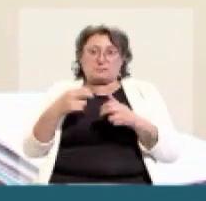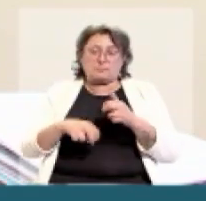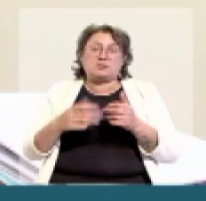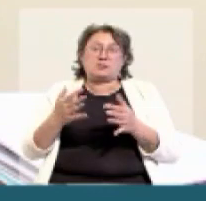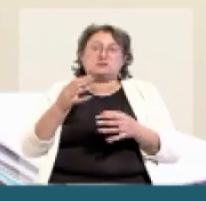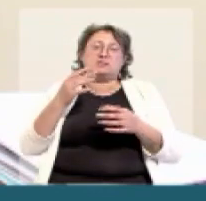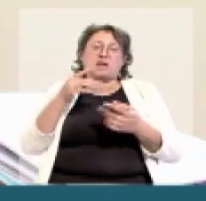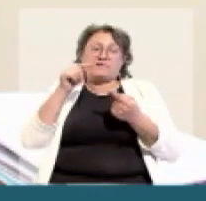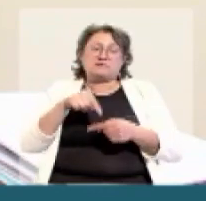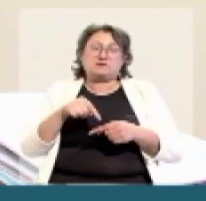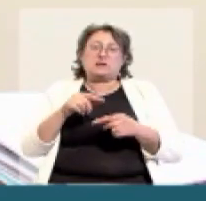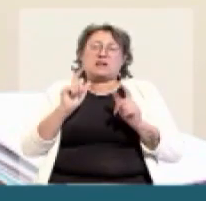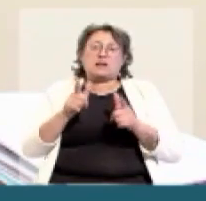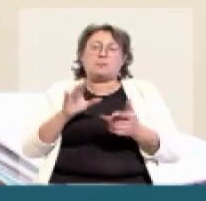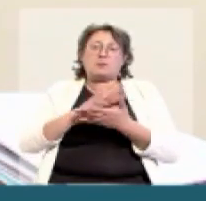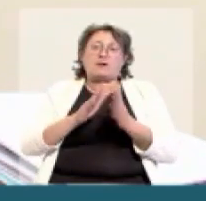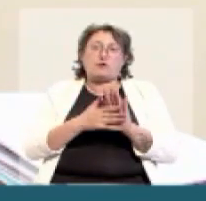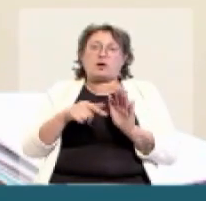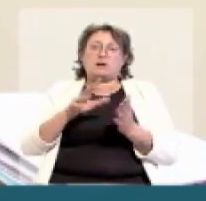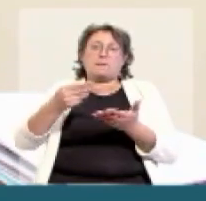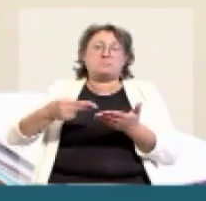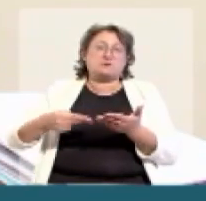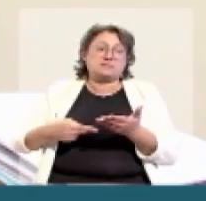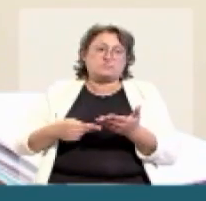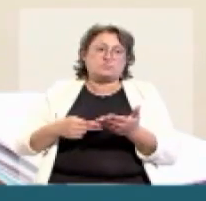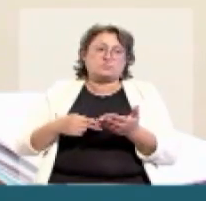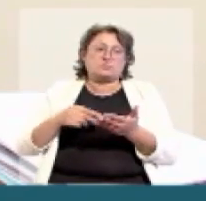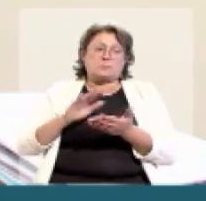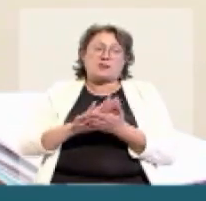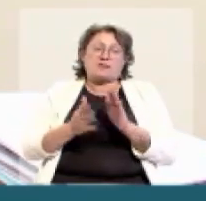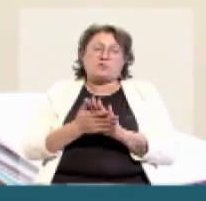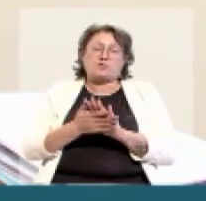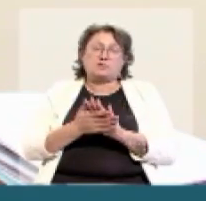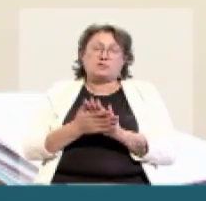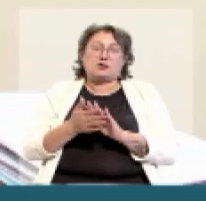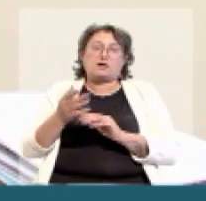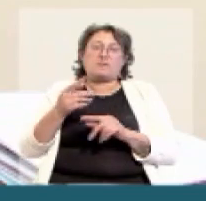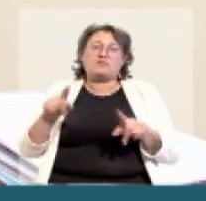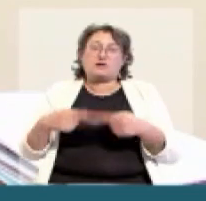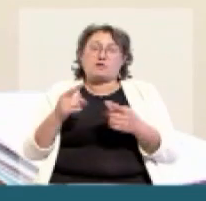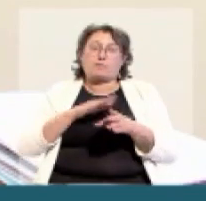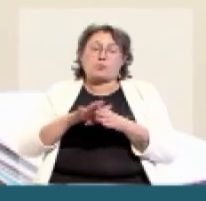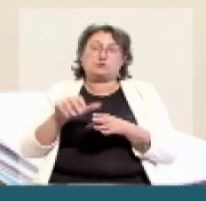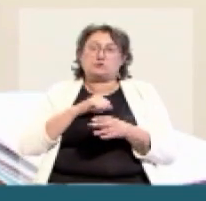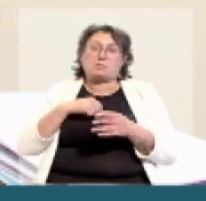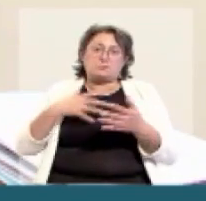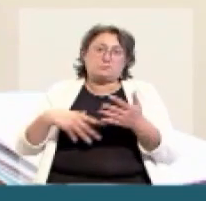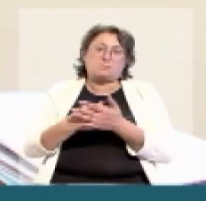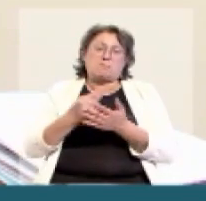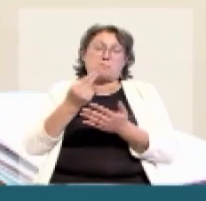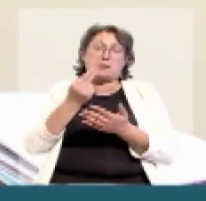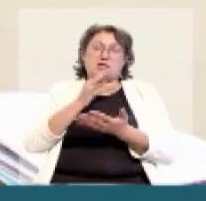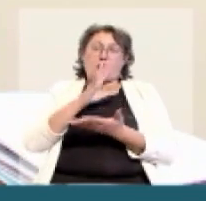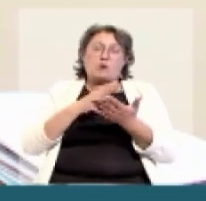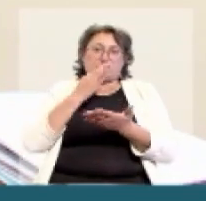то, соответственно, осужденный, согласно договору, который они полностью подписывают его здесь, то они восстанавливают его полностью сами. То есть материально